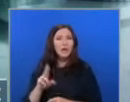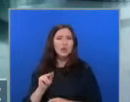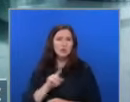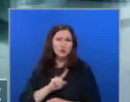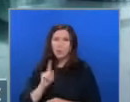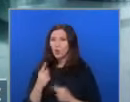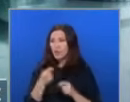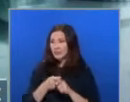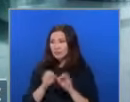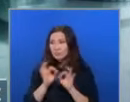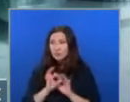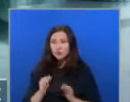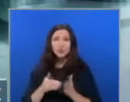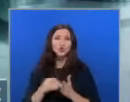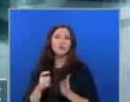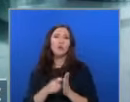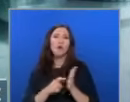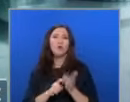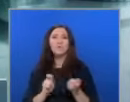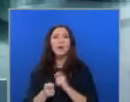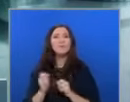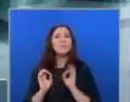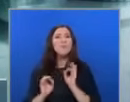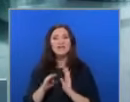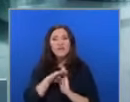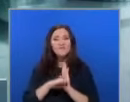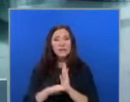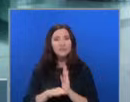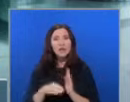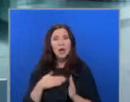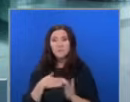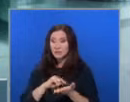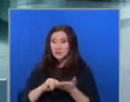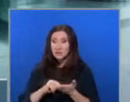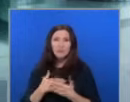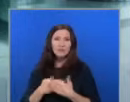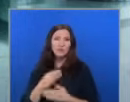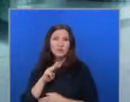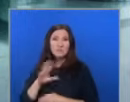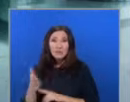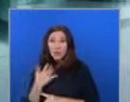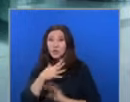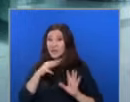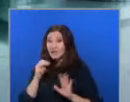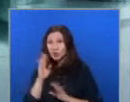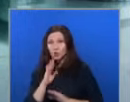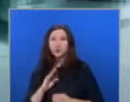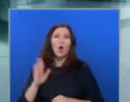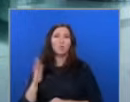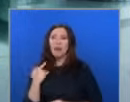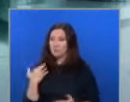направят нищо, защото законът е променен. В момента в регистъра са записани близо 39 500 души, а от май